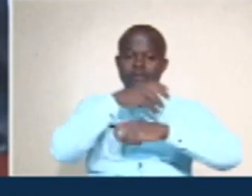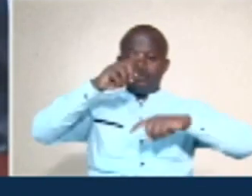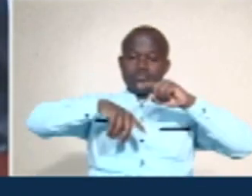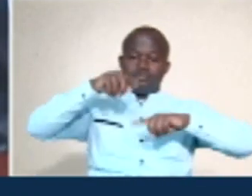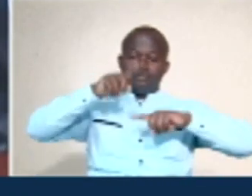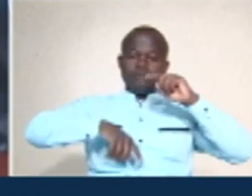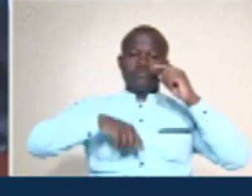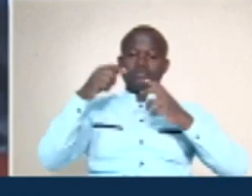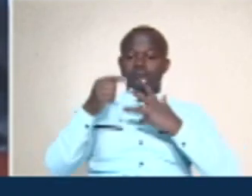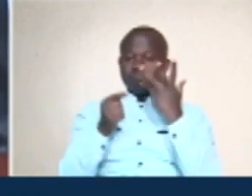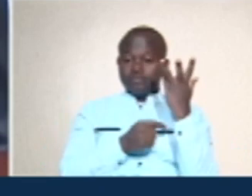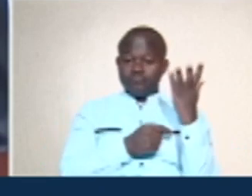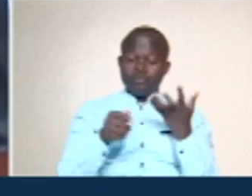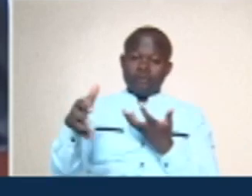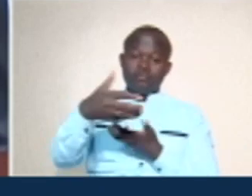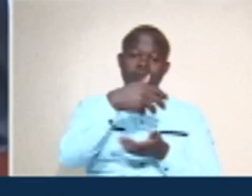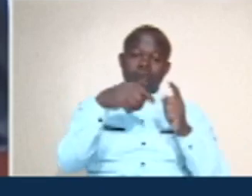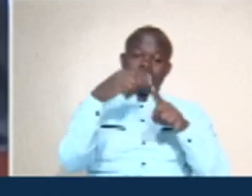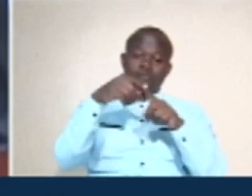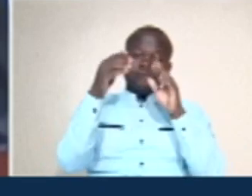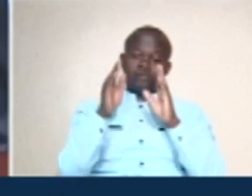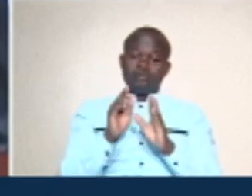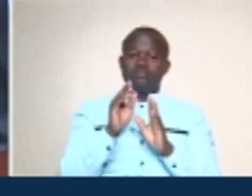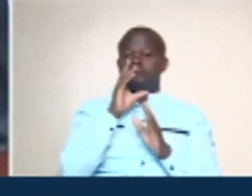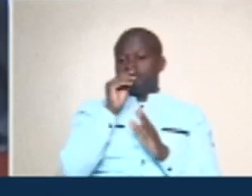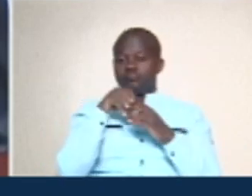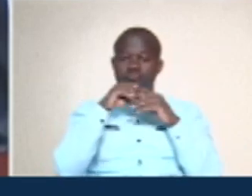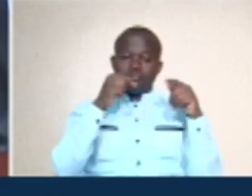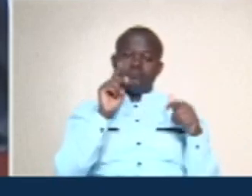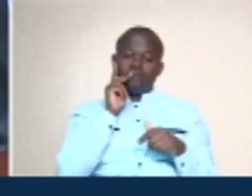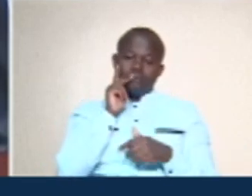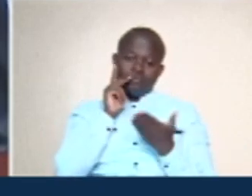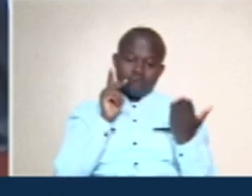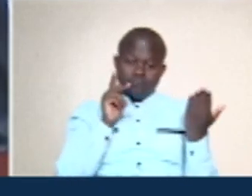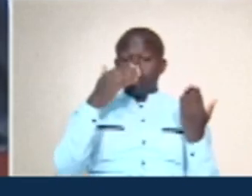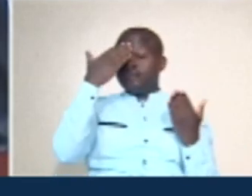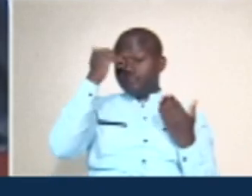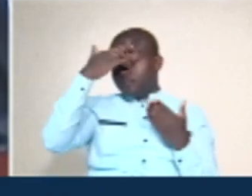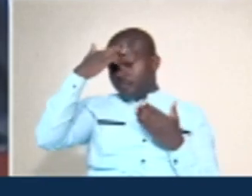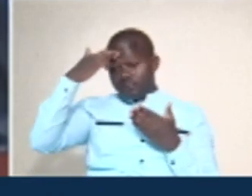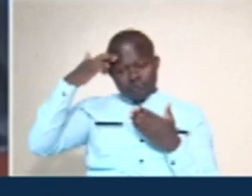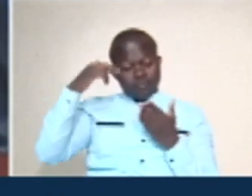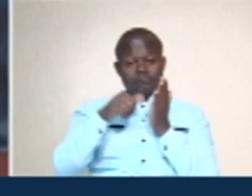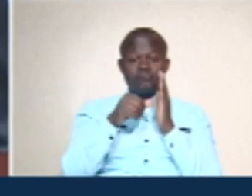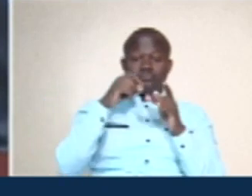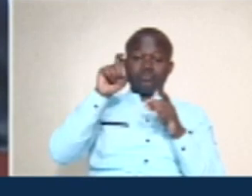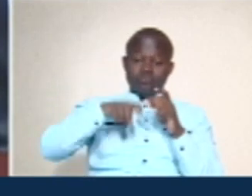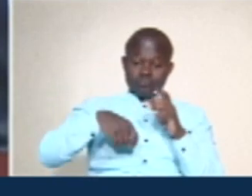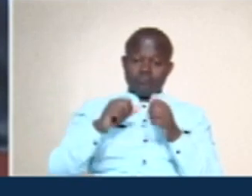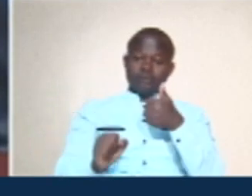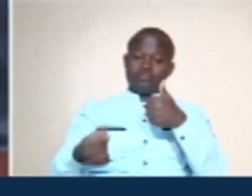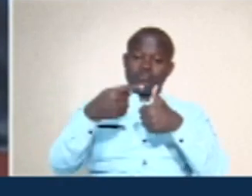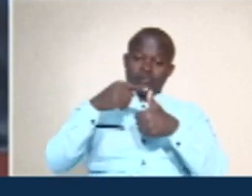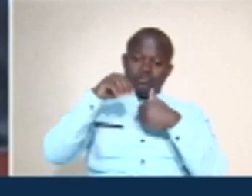politiki, ibintu bihembera ubwicanyi kuri aba bavugura ururimi rw'ikinyarwanda. Kubera impamvu iki kibazo kigomba kuba ku